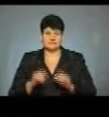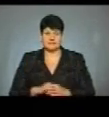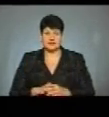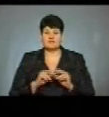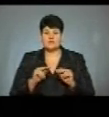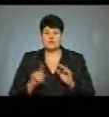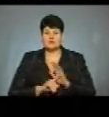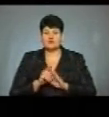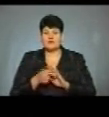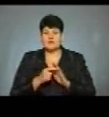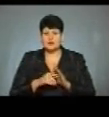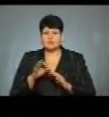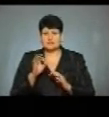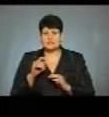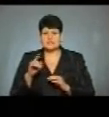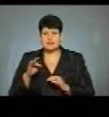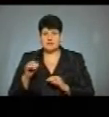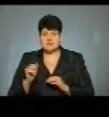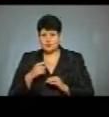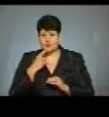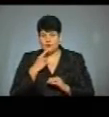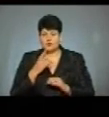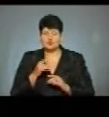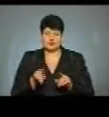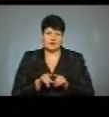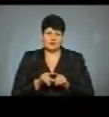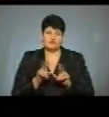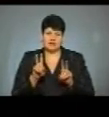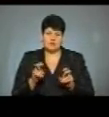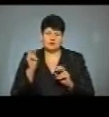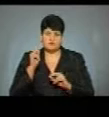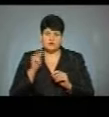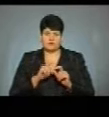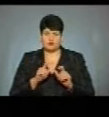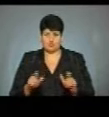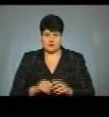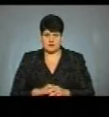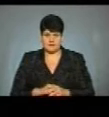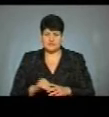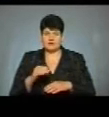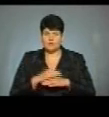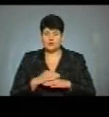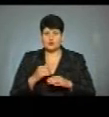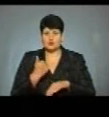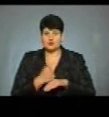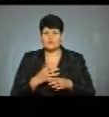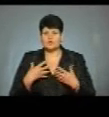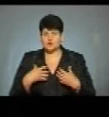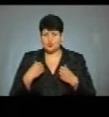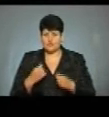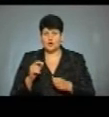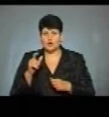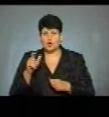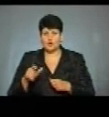Вчителька початкових класів Оксана Залепецька каже, що схожі теми вивчають у школі. На уроках «Основи здоров'я», «Людина